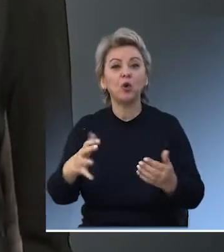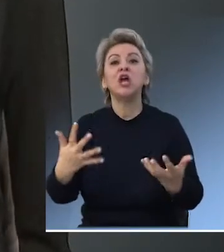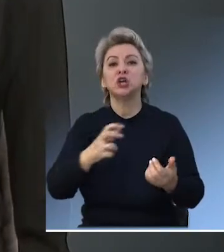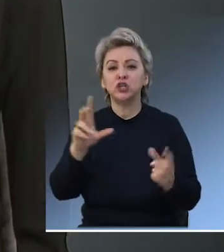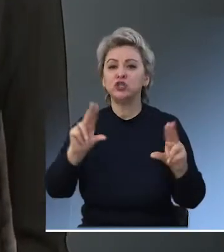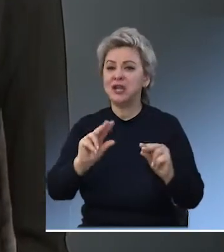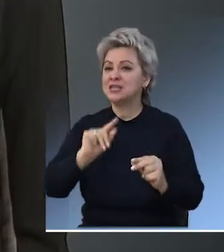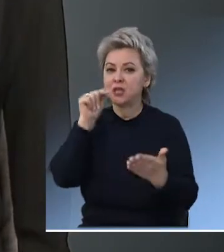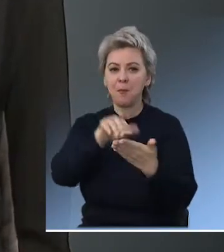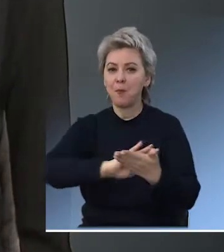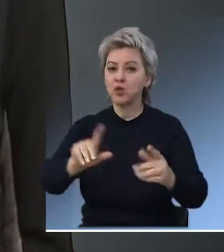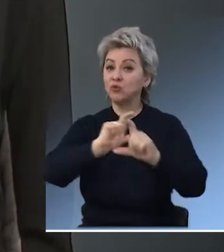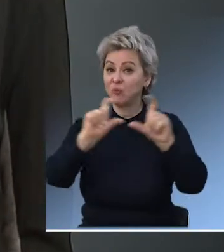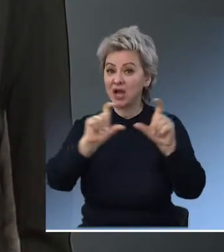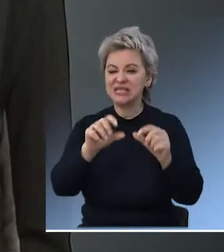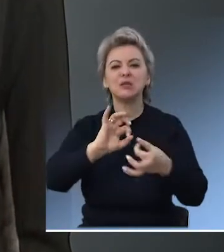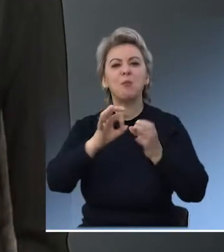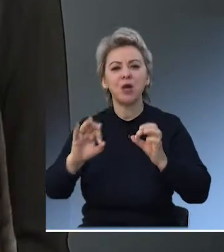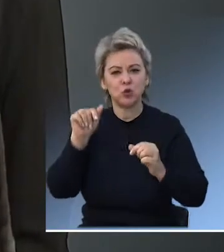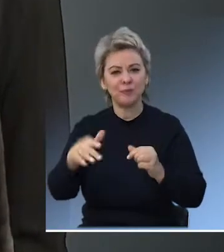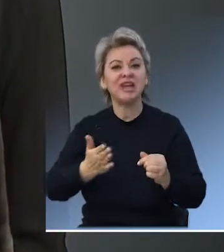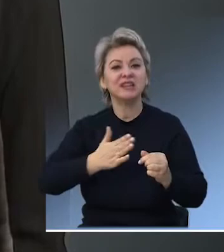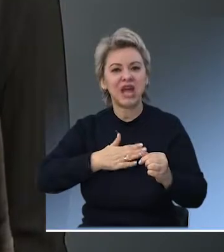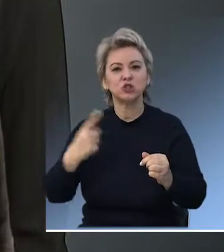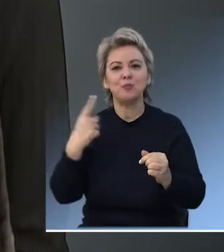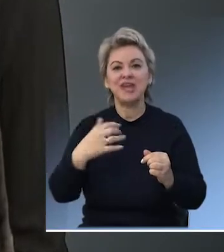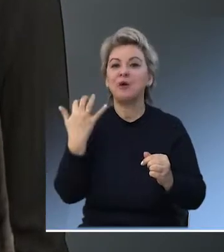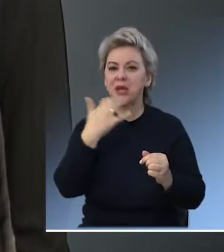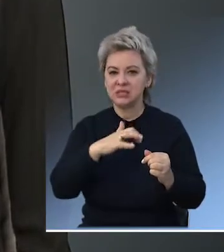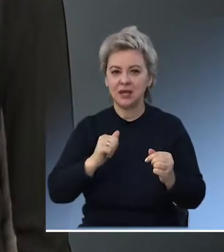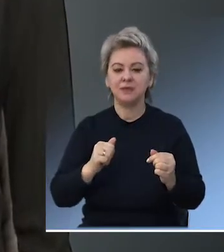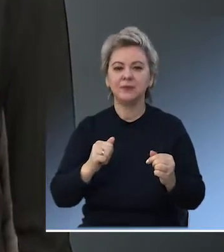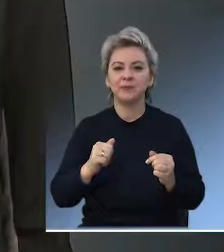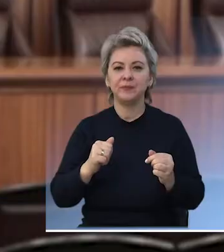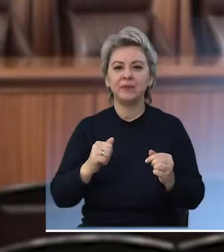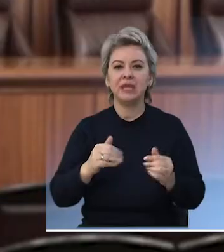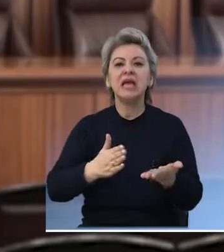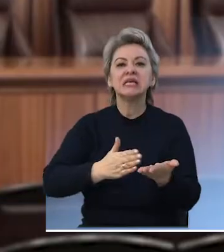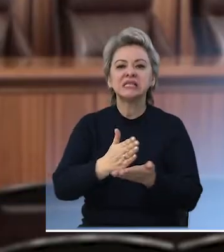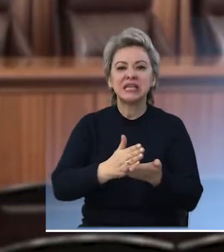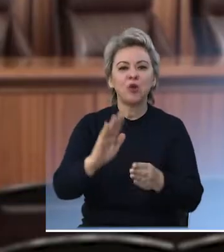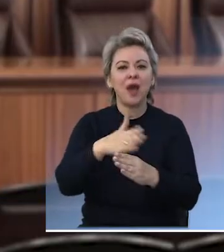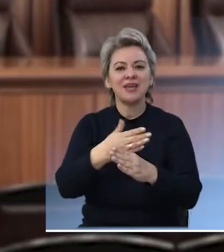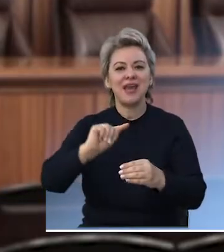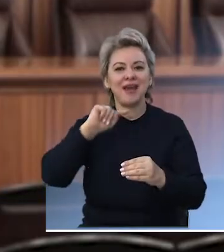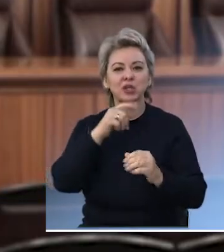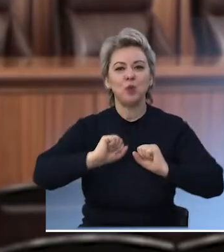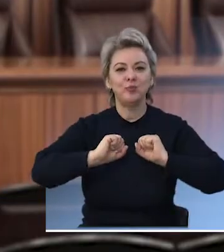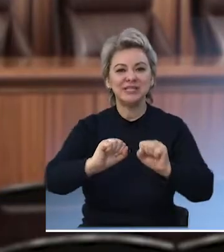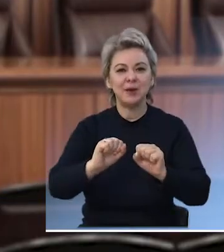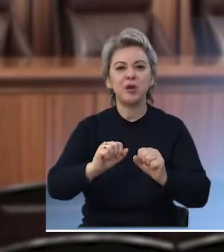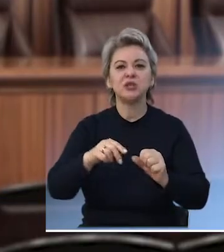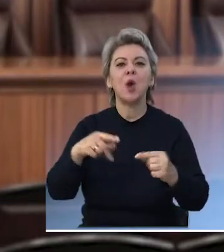к счастью, теперь не дойдет до потребителя. Подробности в нашем первом материале. Сотрудниками отдела